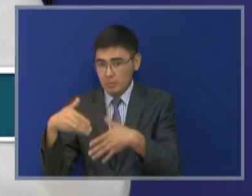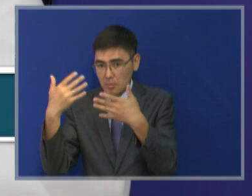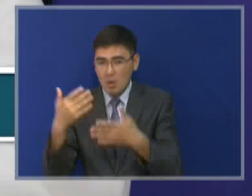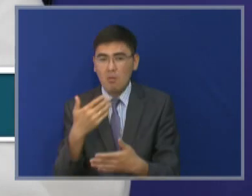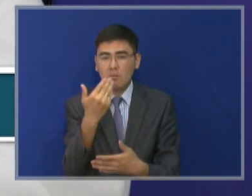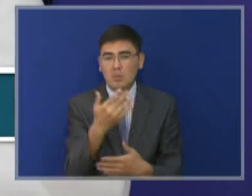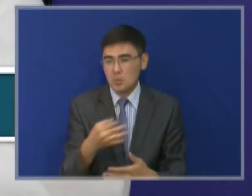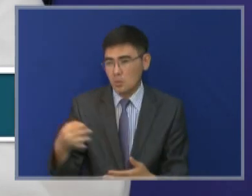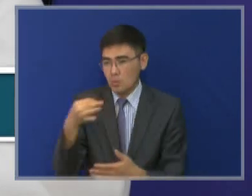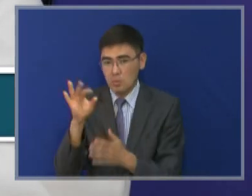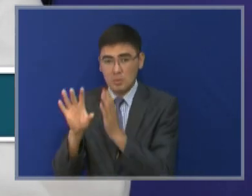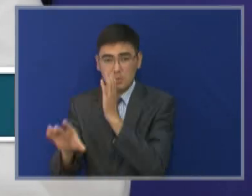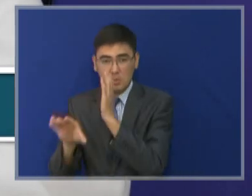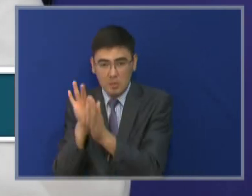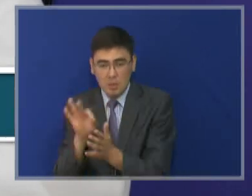таңдау арқылы